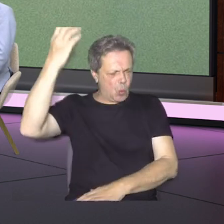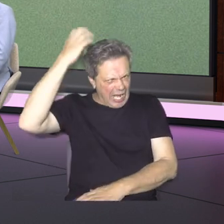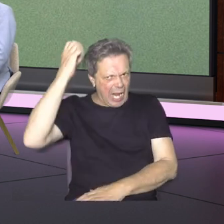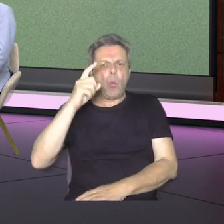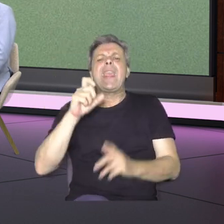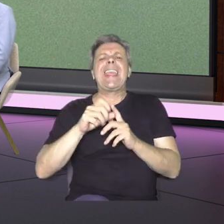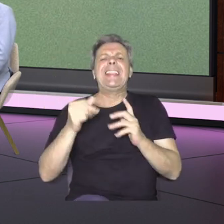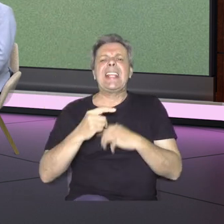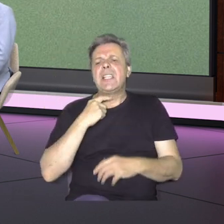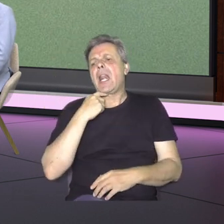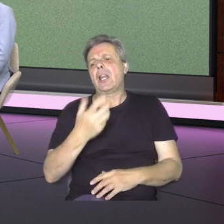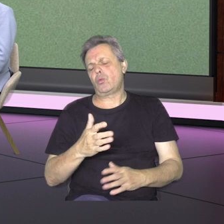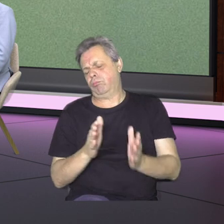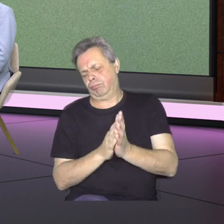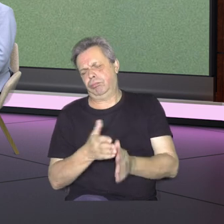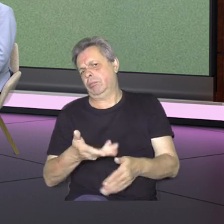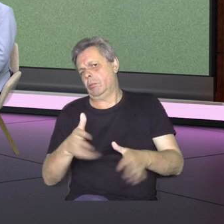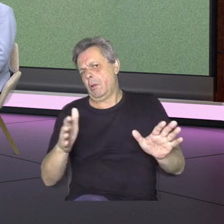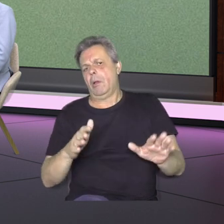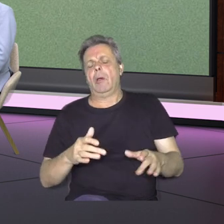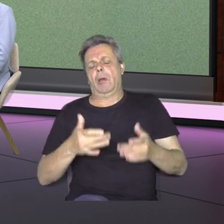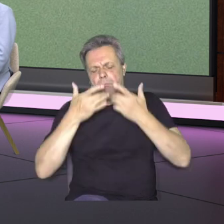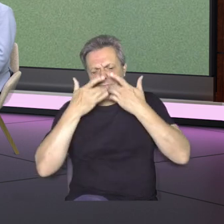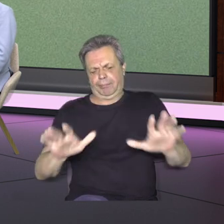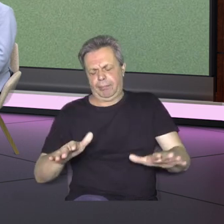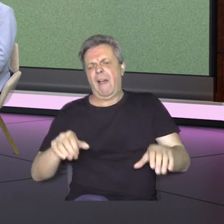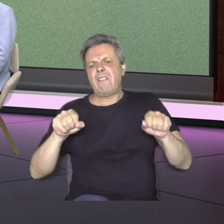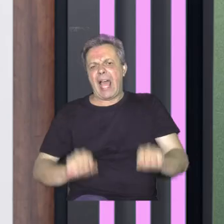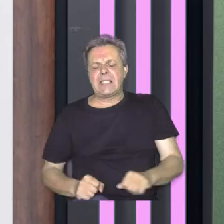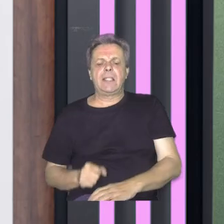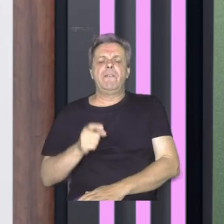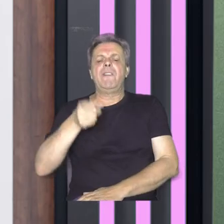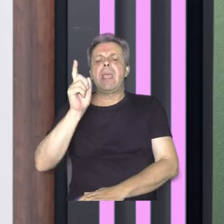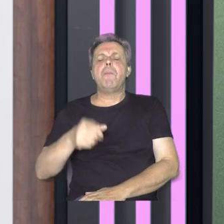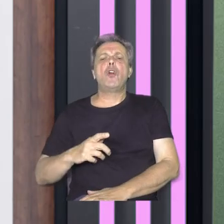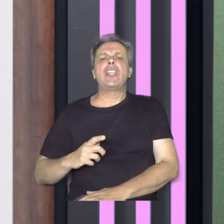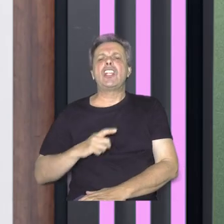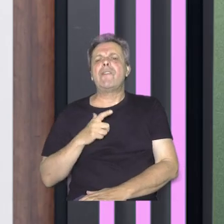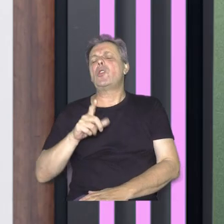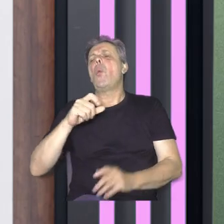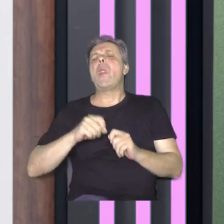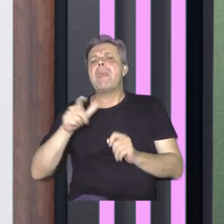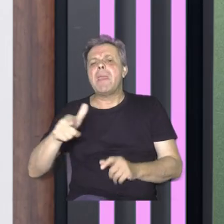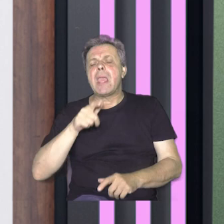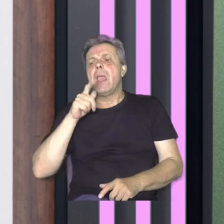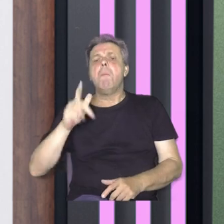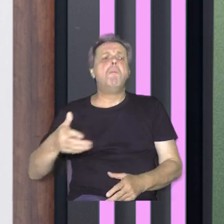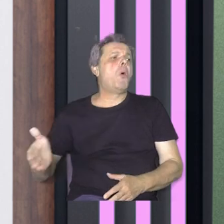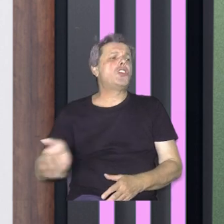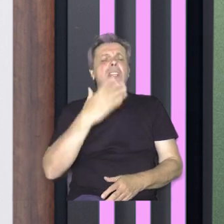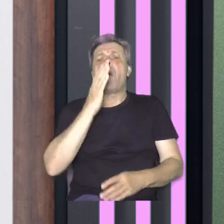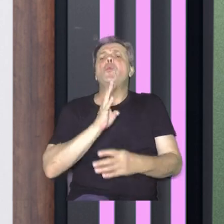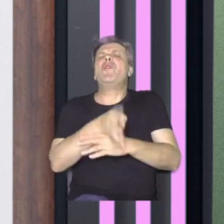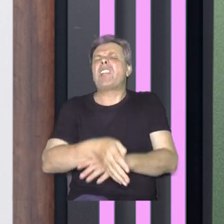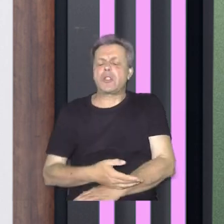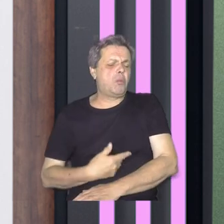Idrizu i rekli morate podnijeti abdikaciju, možete živjeti u Libiji, možete u svoju kuću